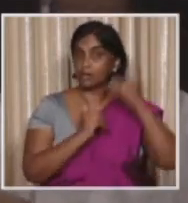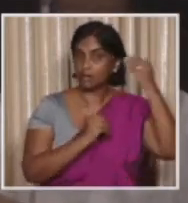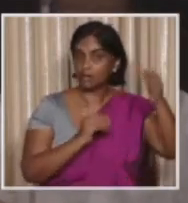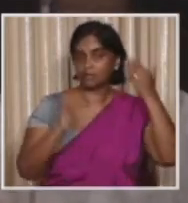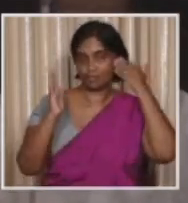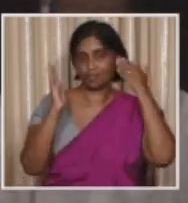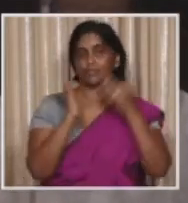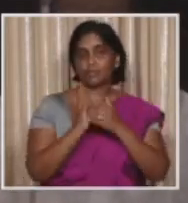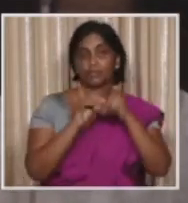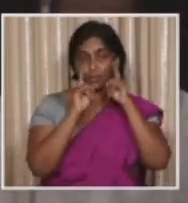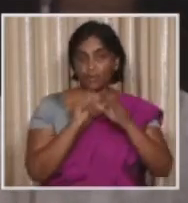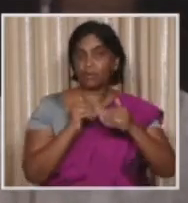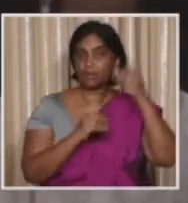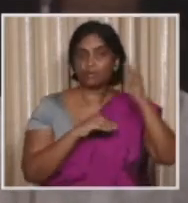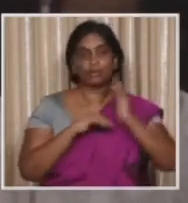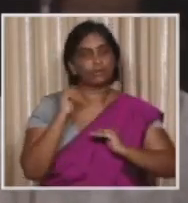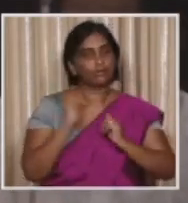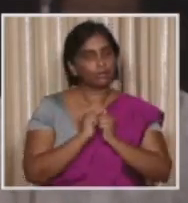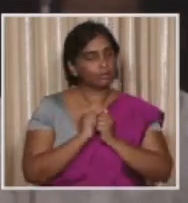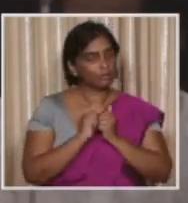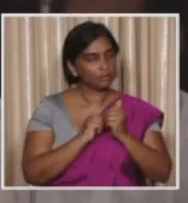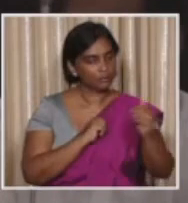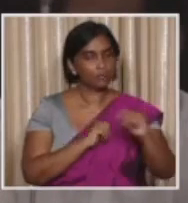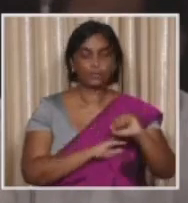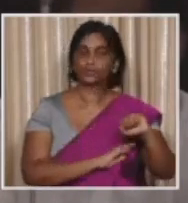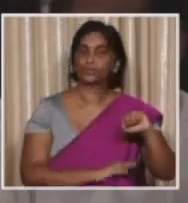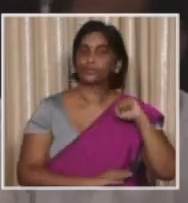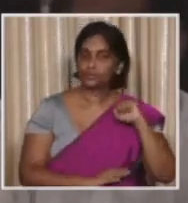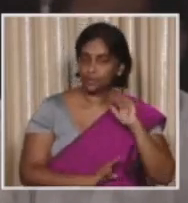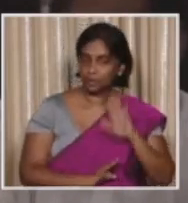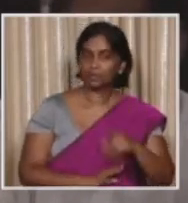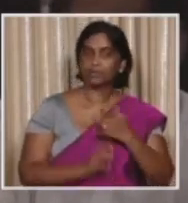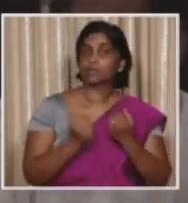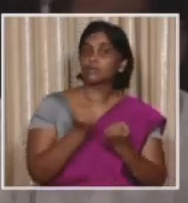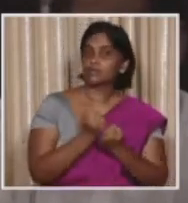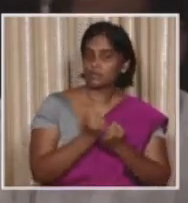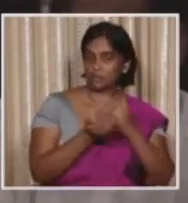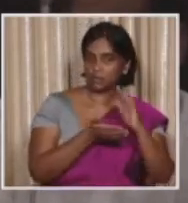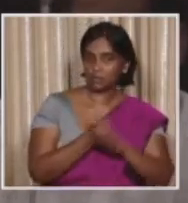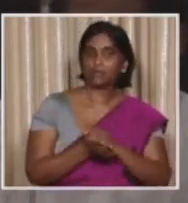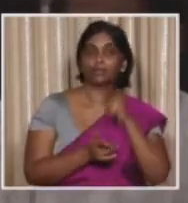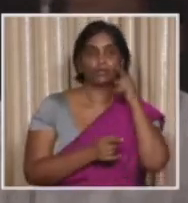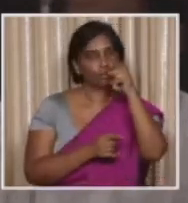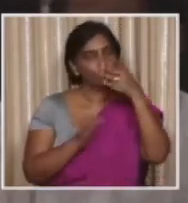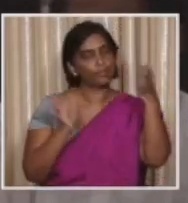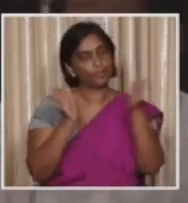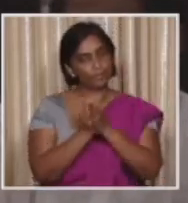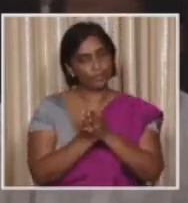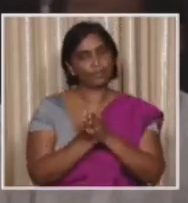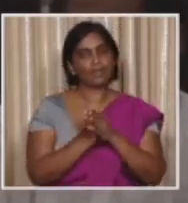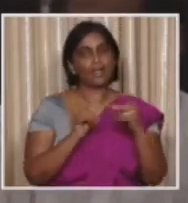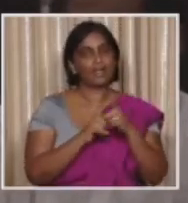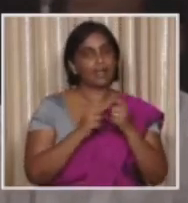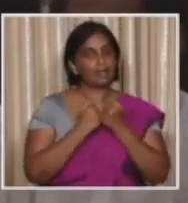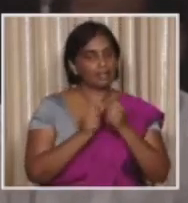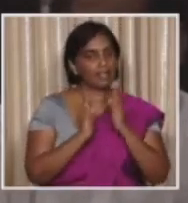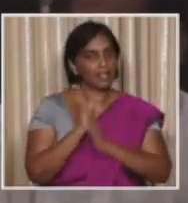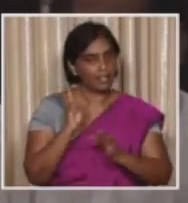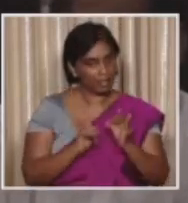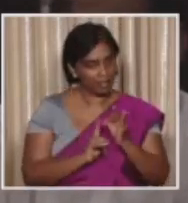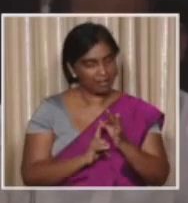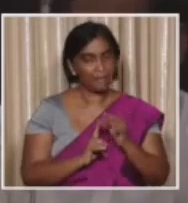වෙනුවෙන්. ඒ අනාගත ක්‍රියාවලිය ශක්තිමත් කිරීම සඳහා දායක වෙන්න ඒ වගේම ඔබතුමා ඇතුළු දළ සලහපෙරුමේ